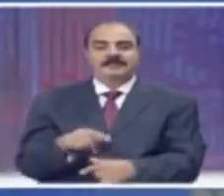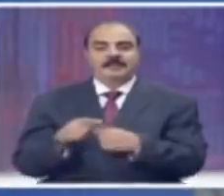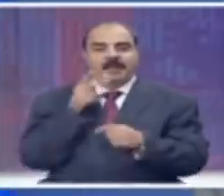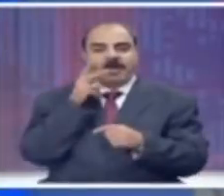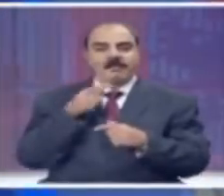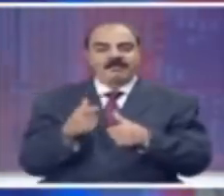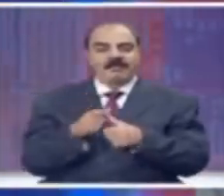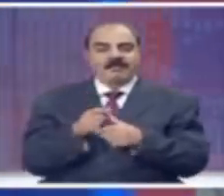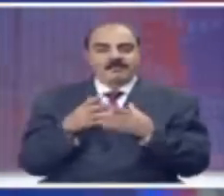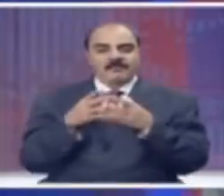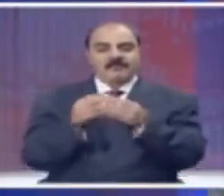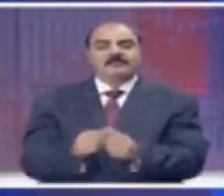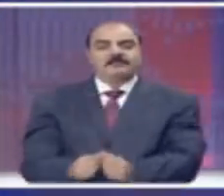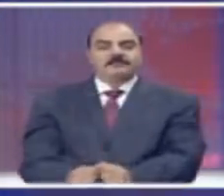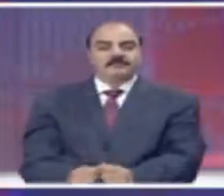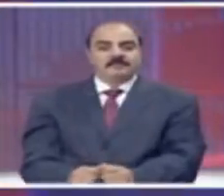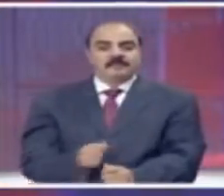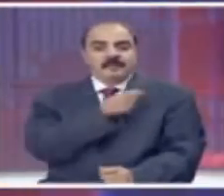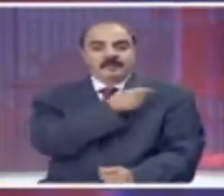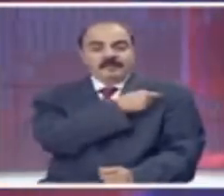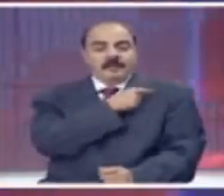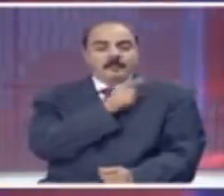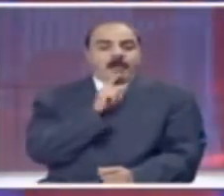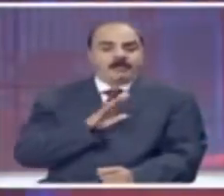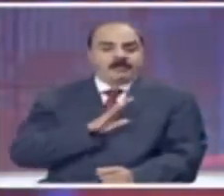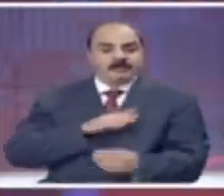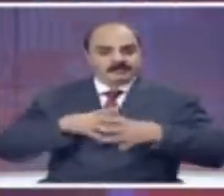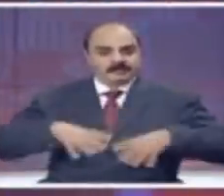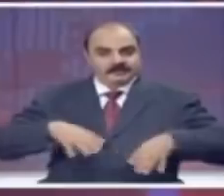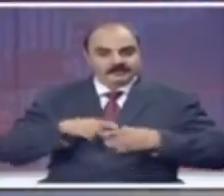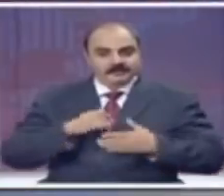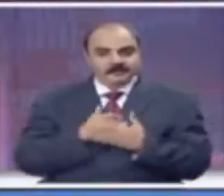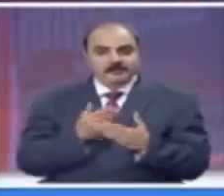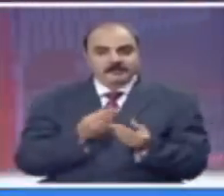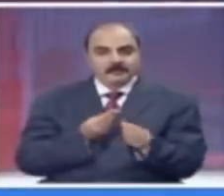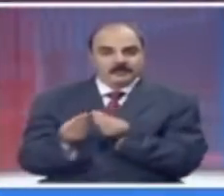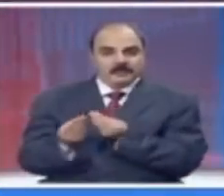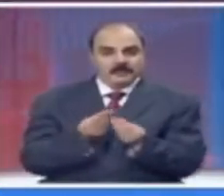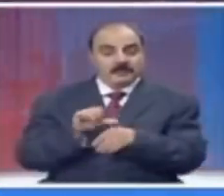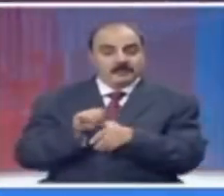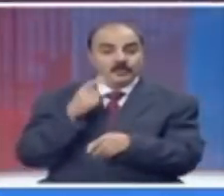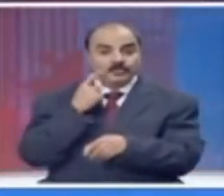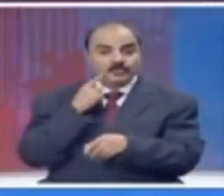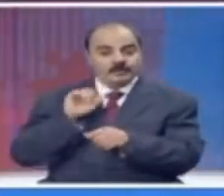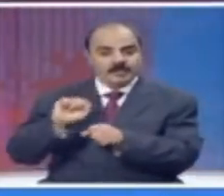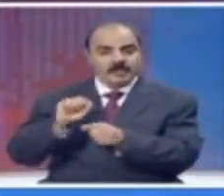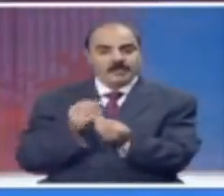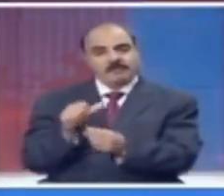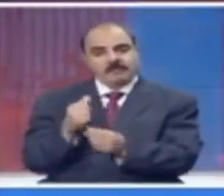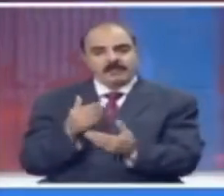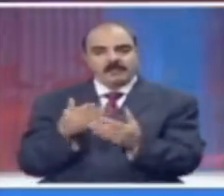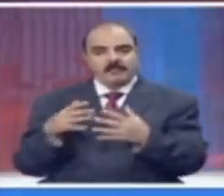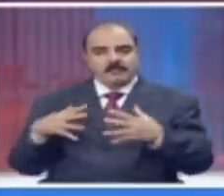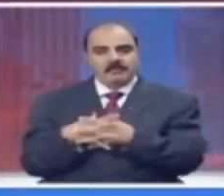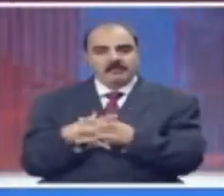نواصل تقديم نشرة الأخبار. أجرى الفريق محمد فريد رئيس أركان حرب القوات المسلحة مباحثات